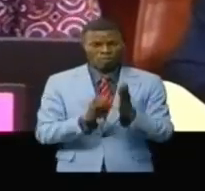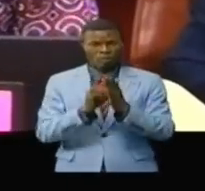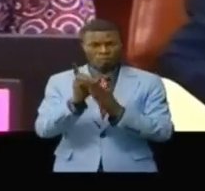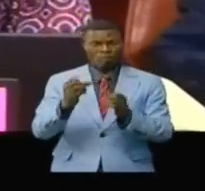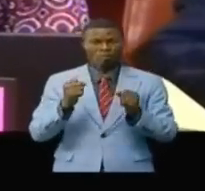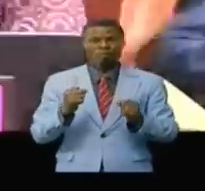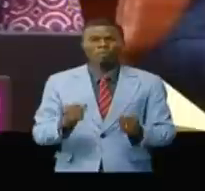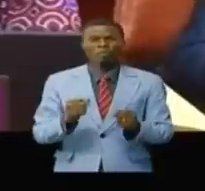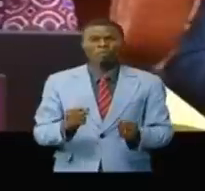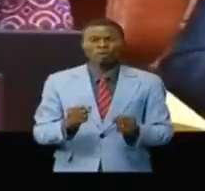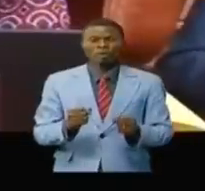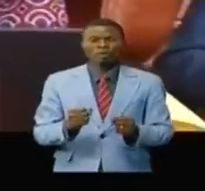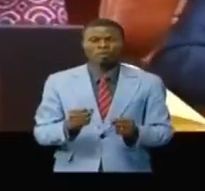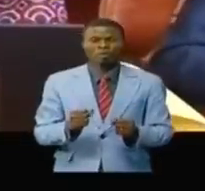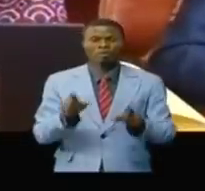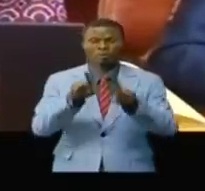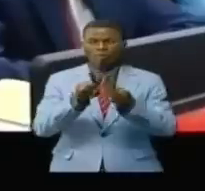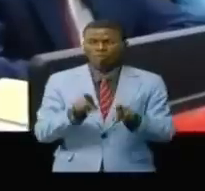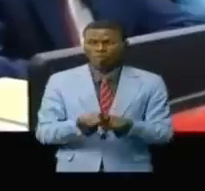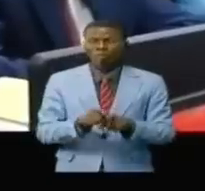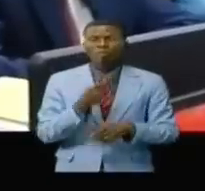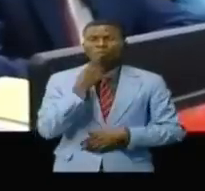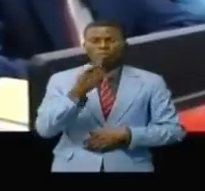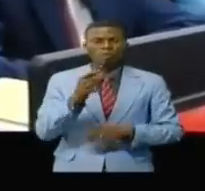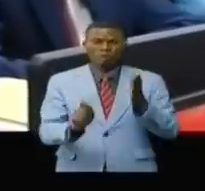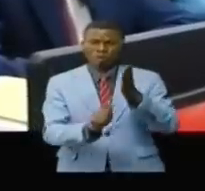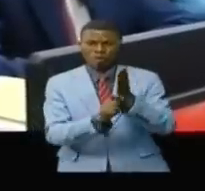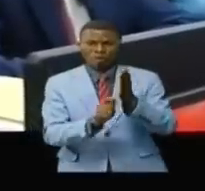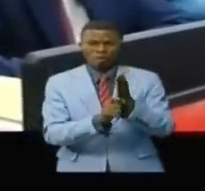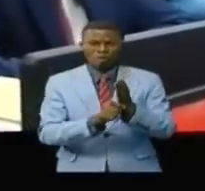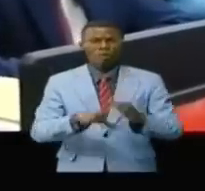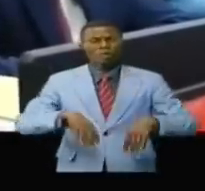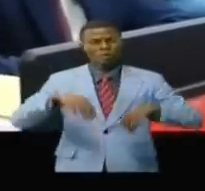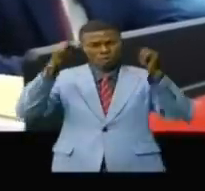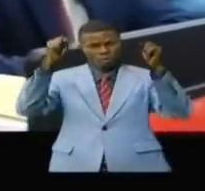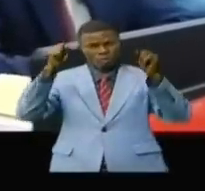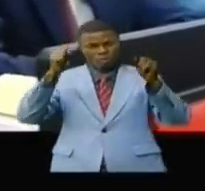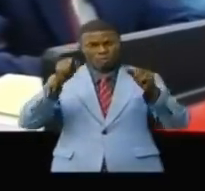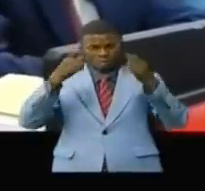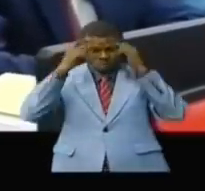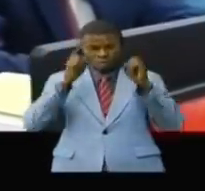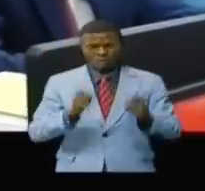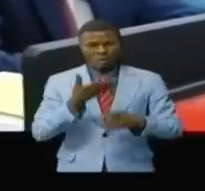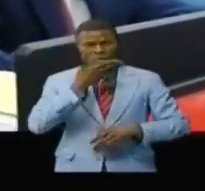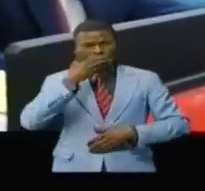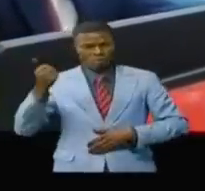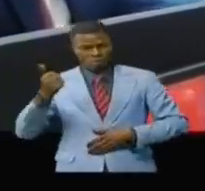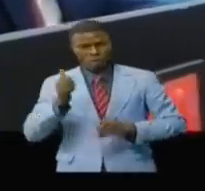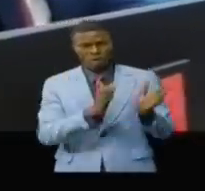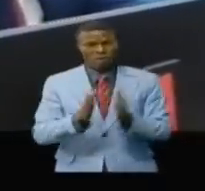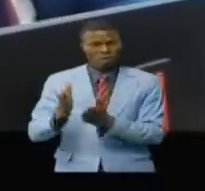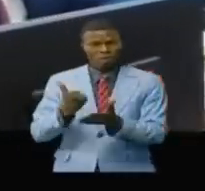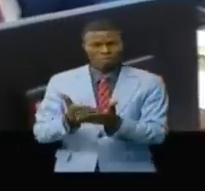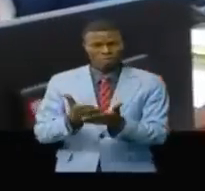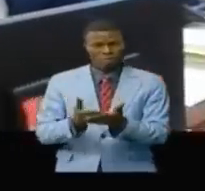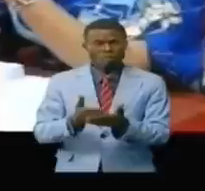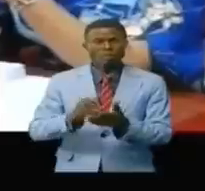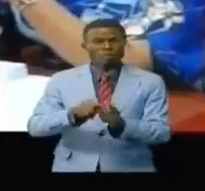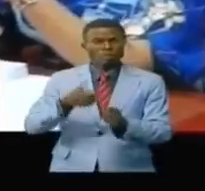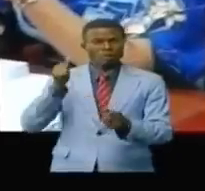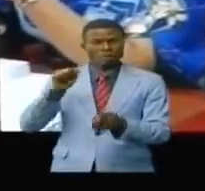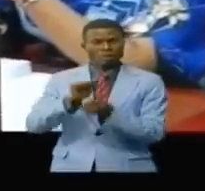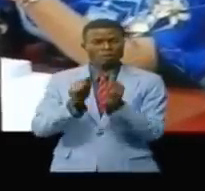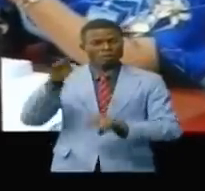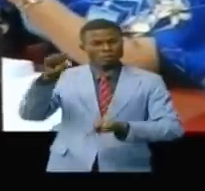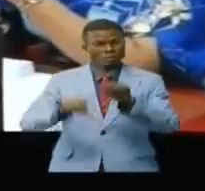Développement durable, a aussi indiqué les stratégies adaptées et des mesures adéquates envisagées pour éviter les